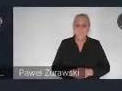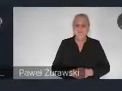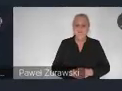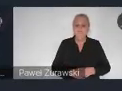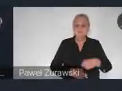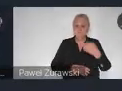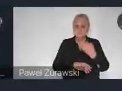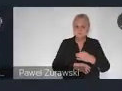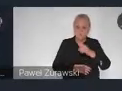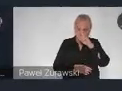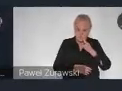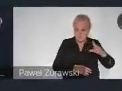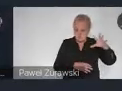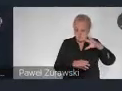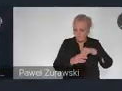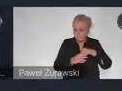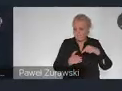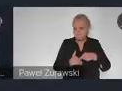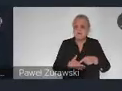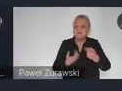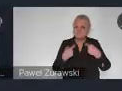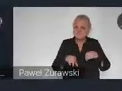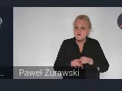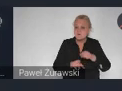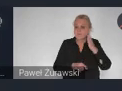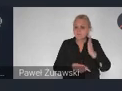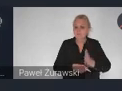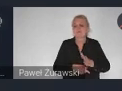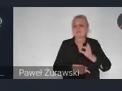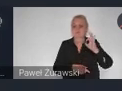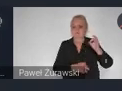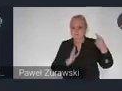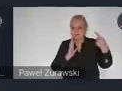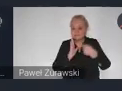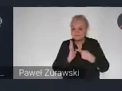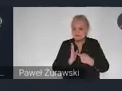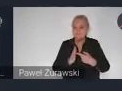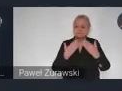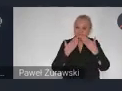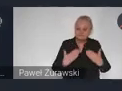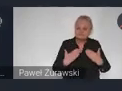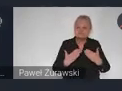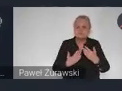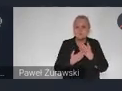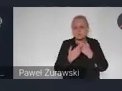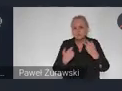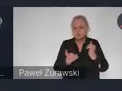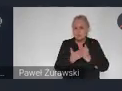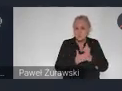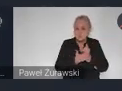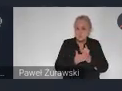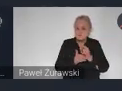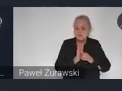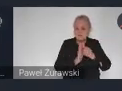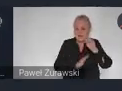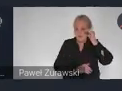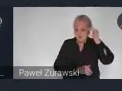uniwersytety ludowe będą realizowały swoje cele przez różnego rodzaju kursy dla dorosłych